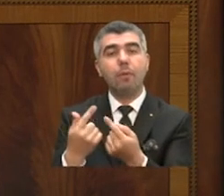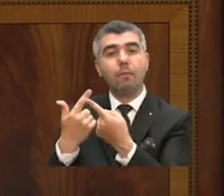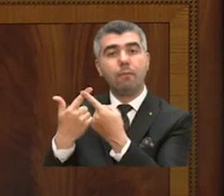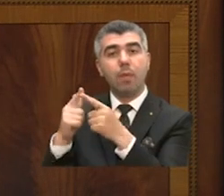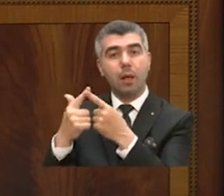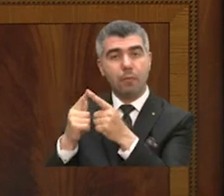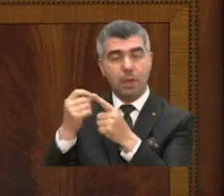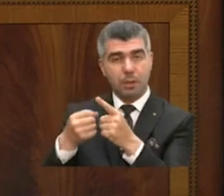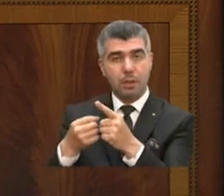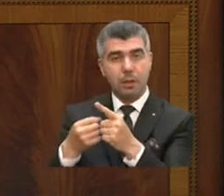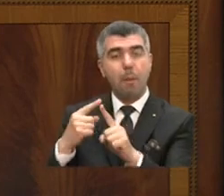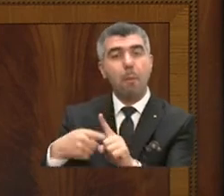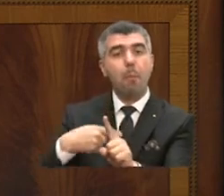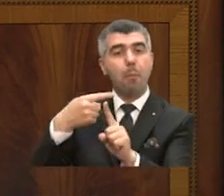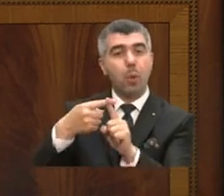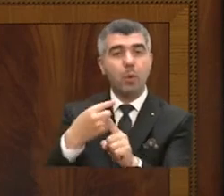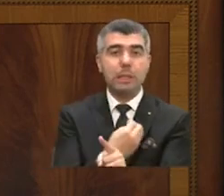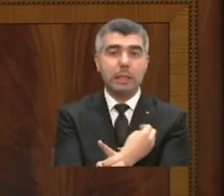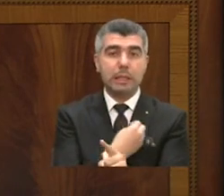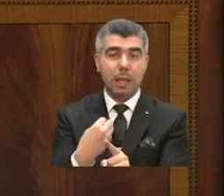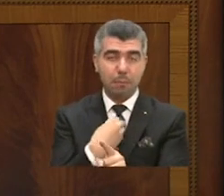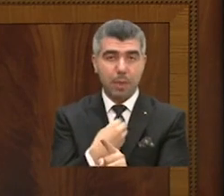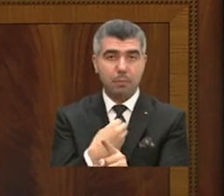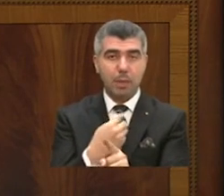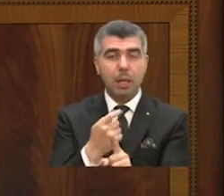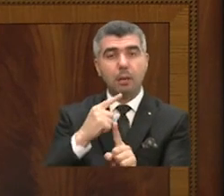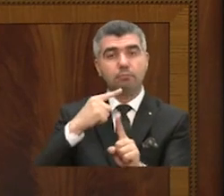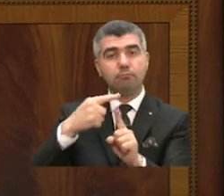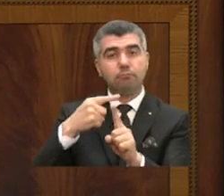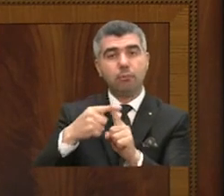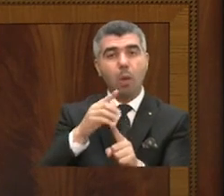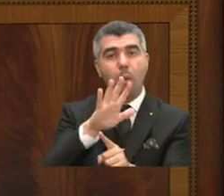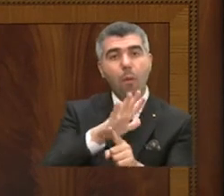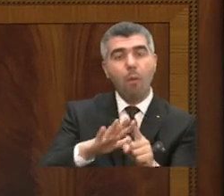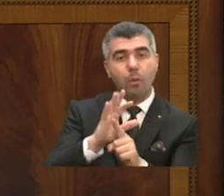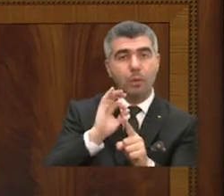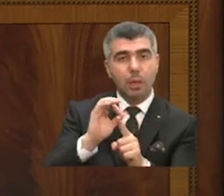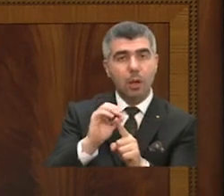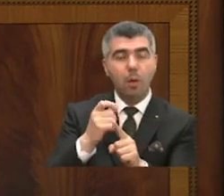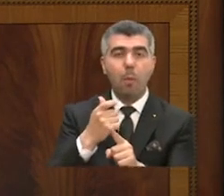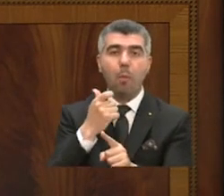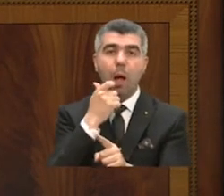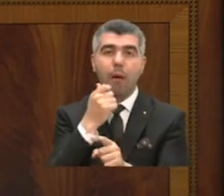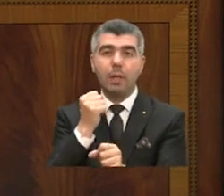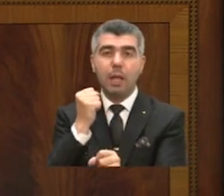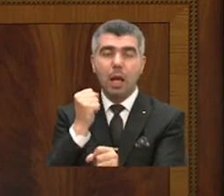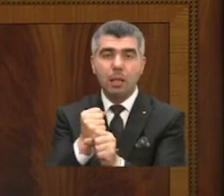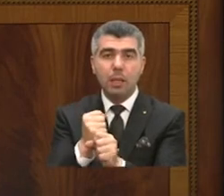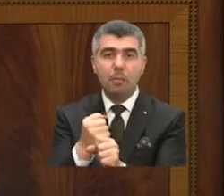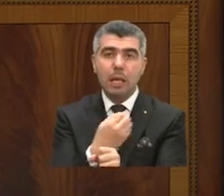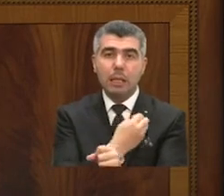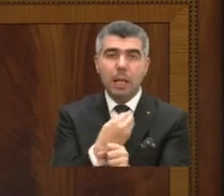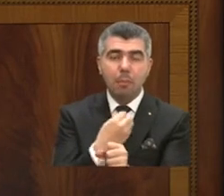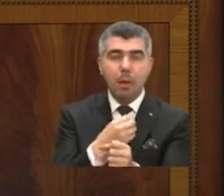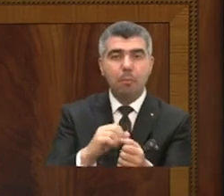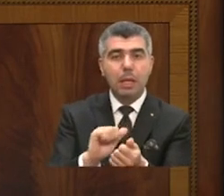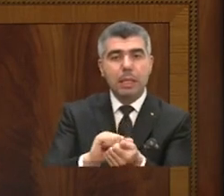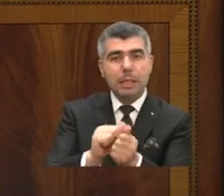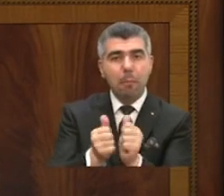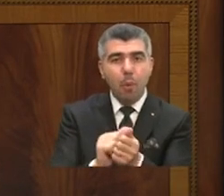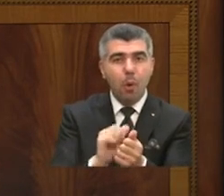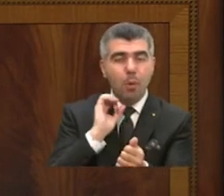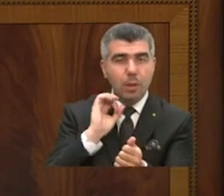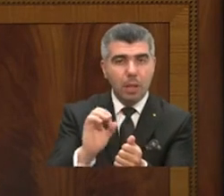إلى الأطباء والصيادلة والمهندسين والبياطرة والطبوغرافيين والقوابل ومهن الترويض وصناع